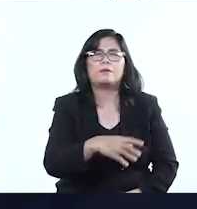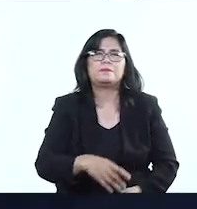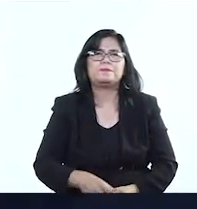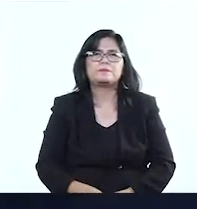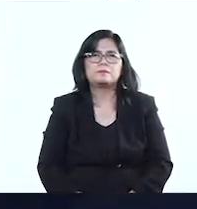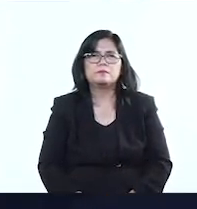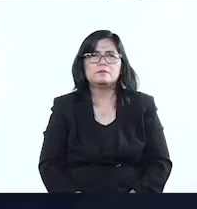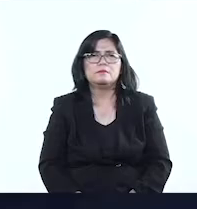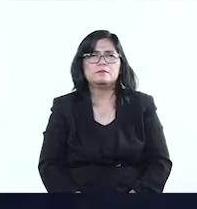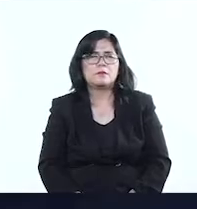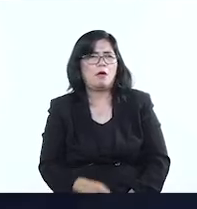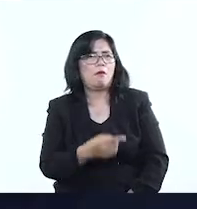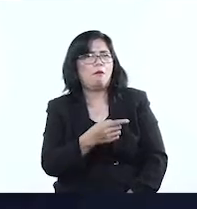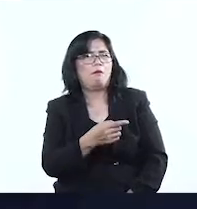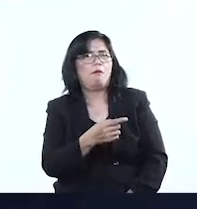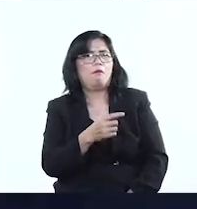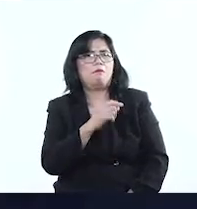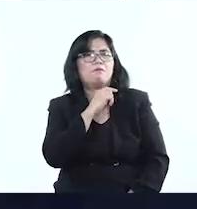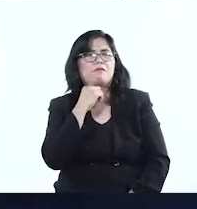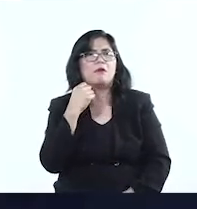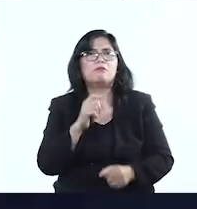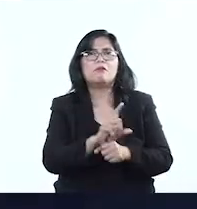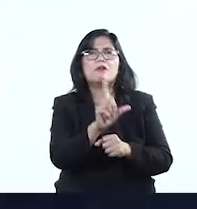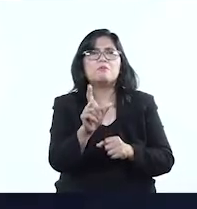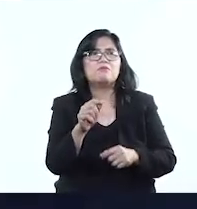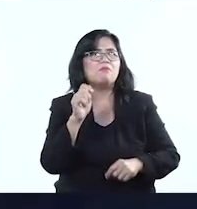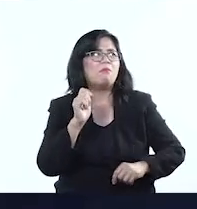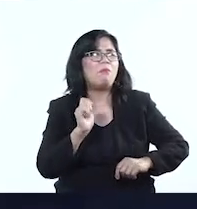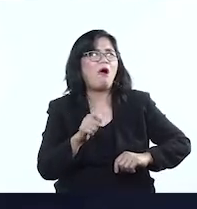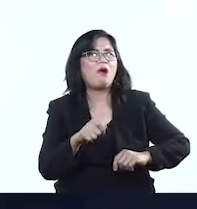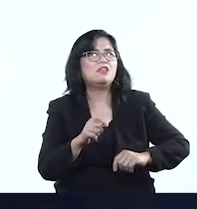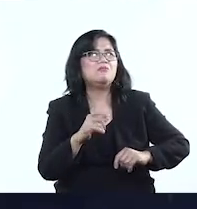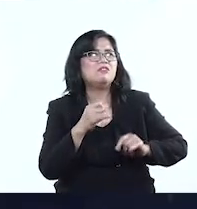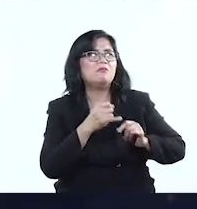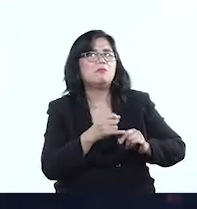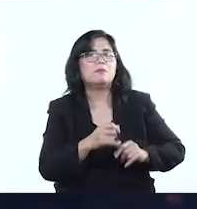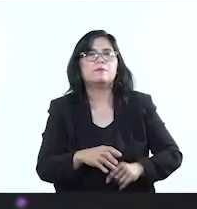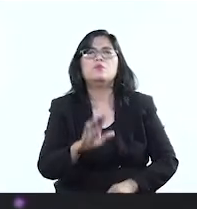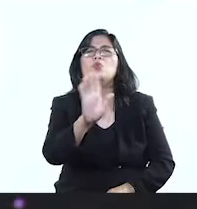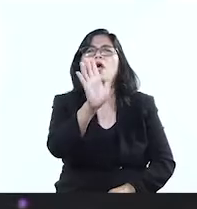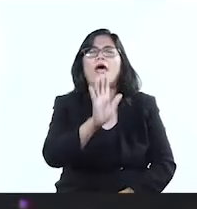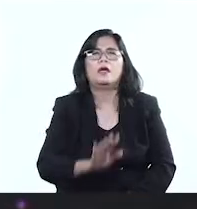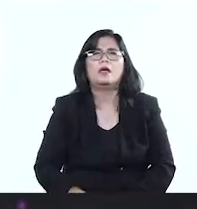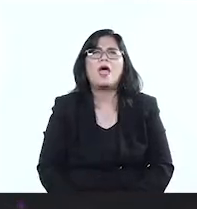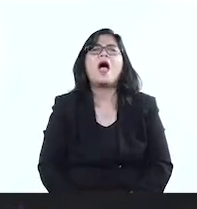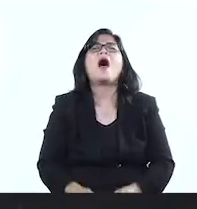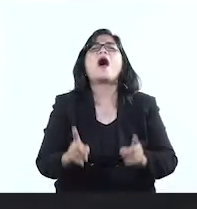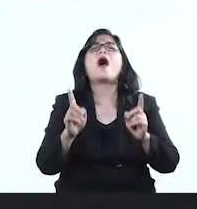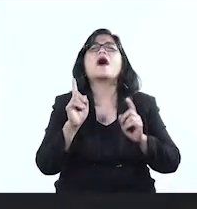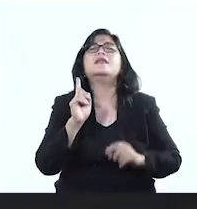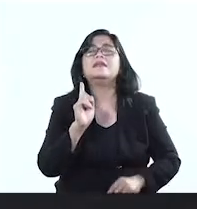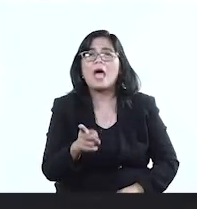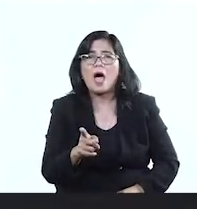Hai Bisa menantang saya nomor kata pendeta menghakimi saya enggak menghakimi cuma mau bilang kaca